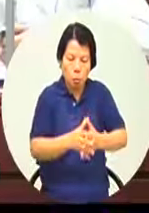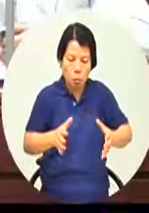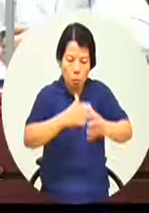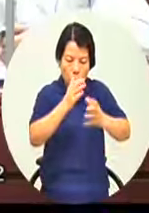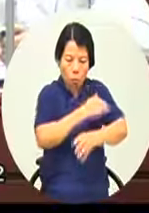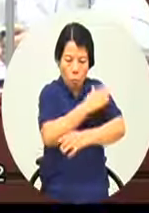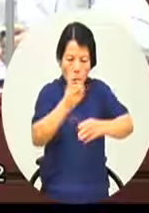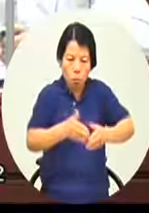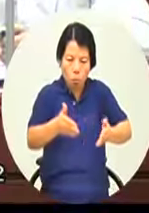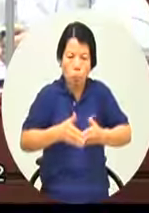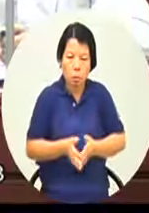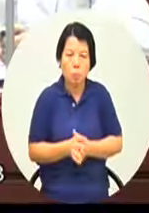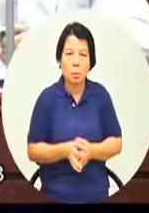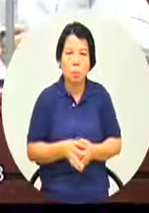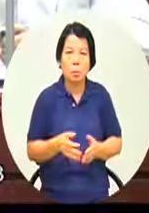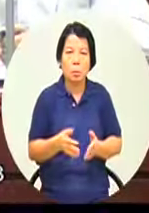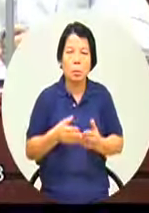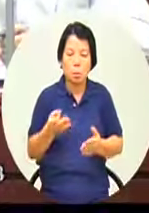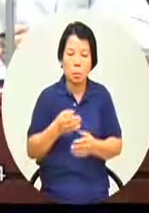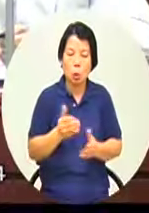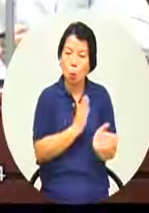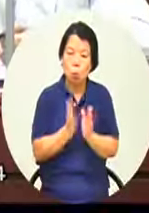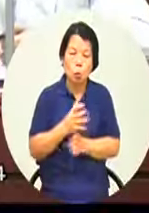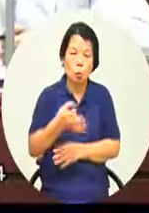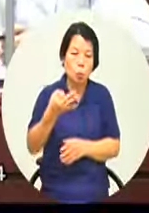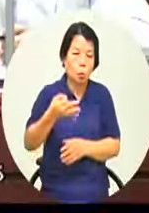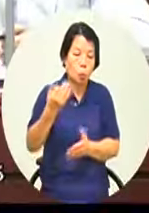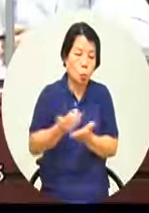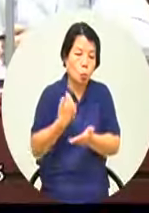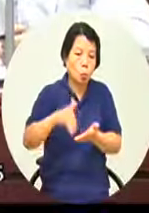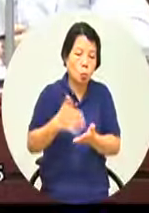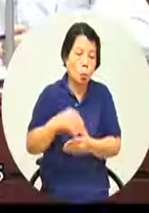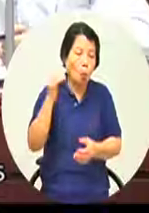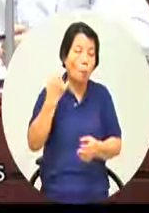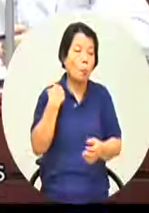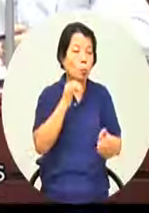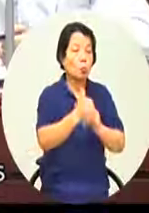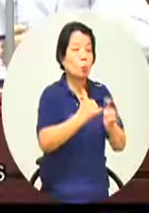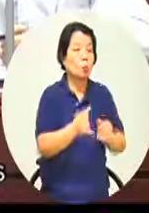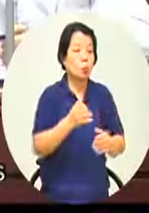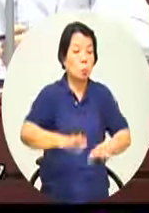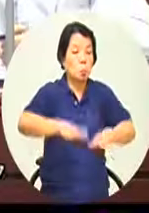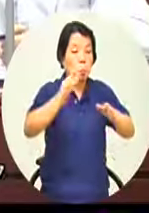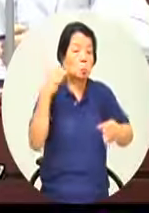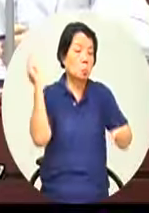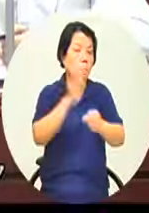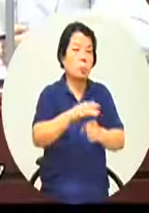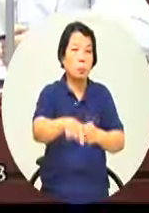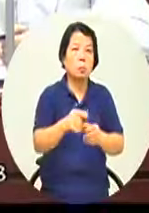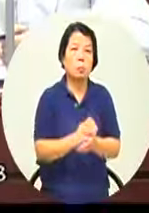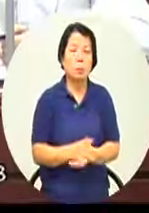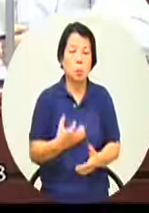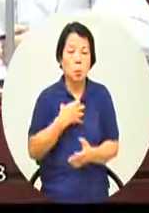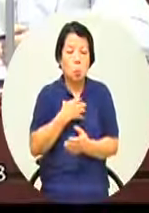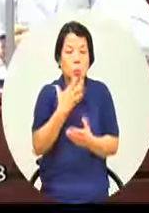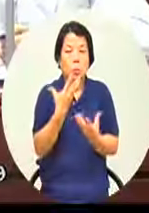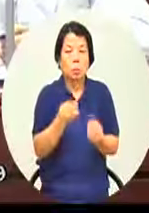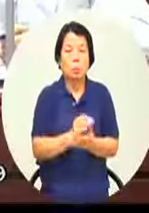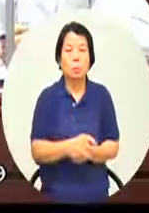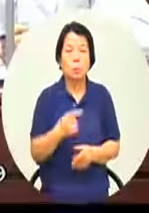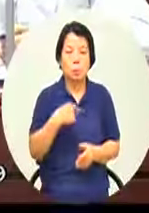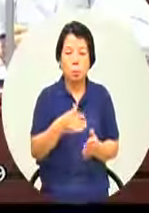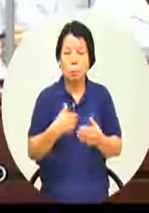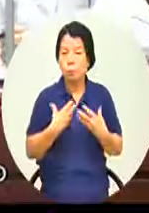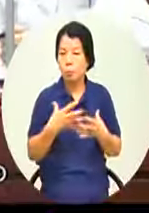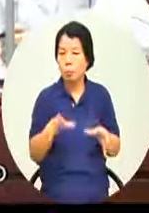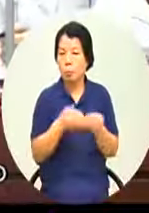准备一些钱给我们补偿啊。 但是高雄市，高雄市还没有到这种危急的程度，应该目前不需要。那